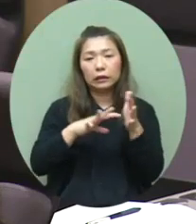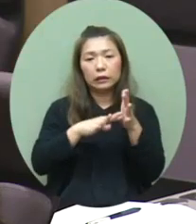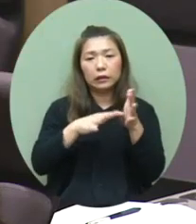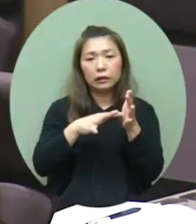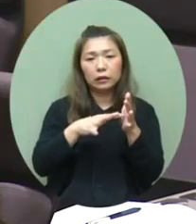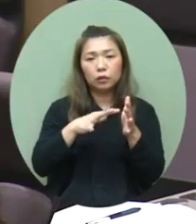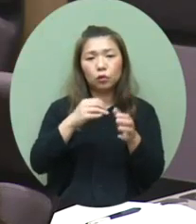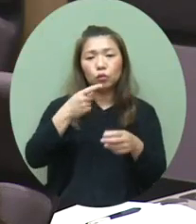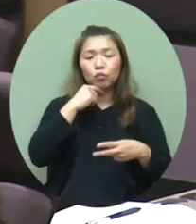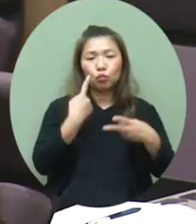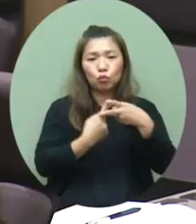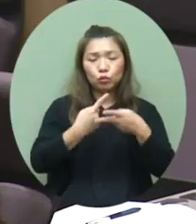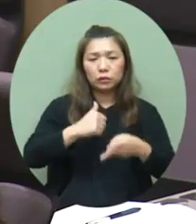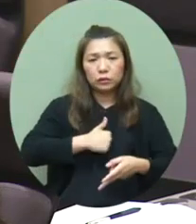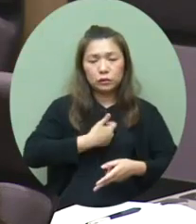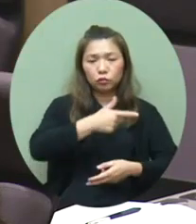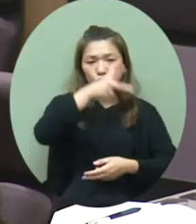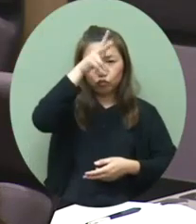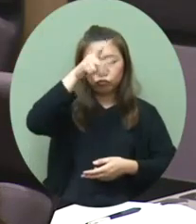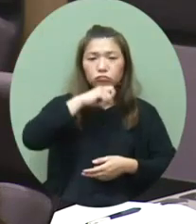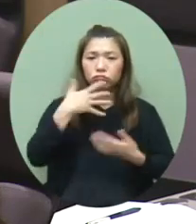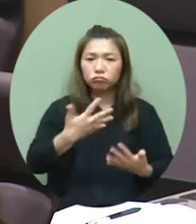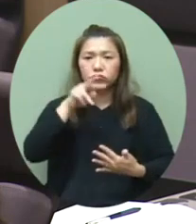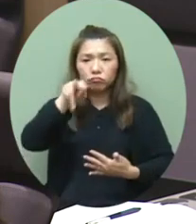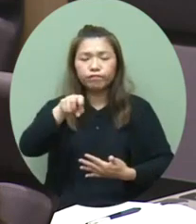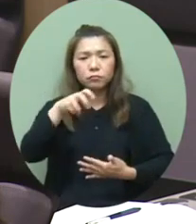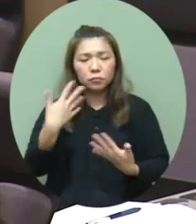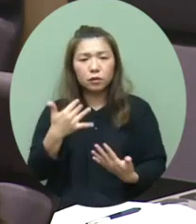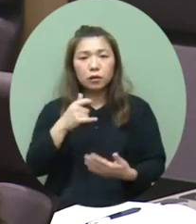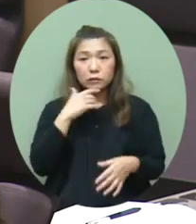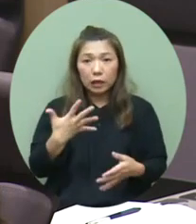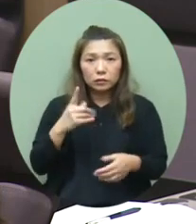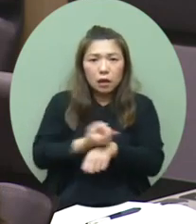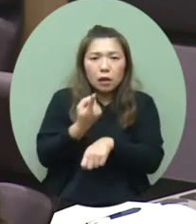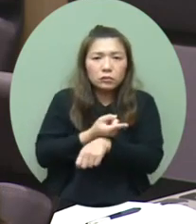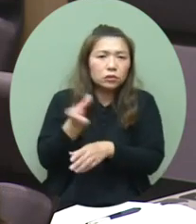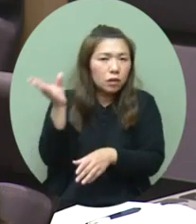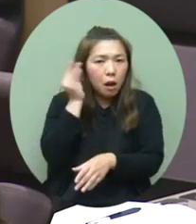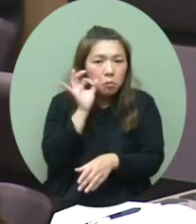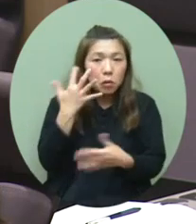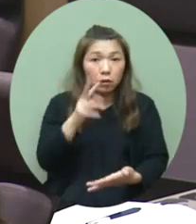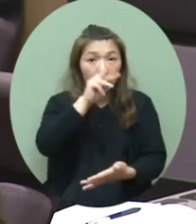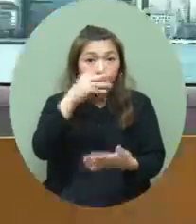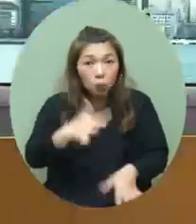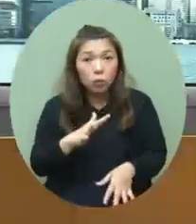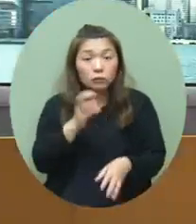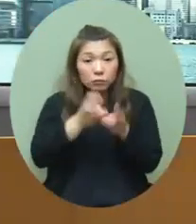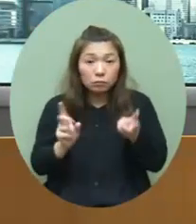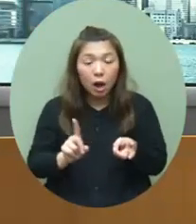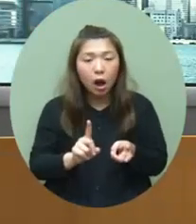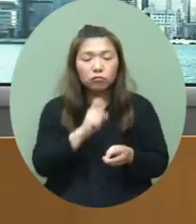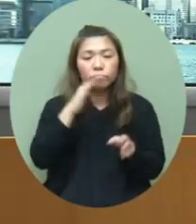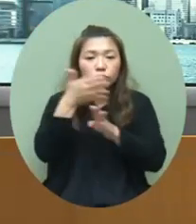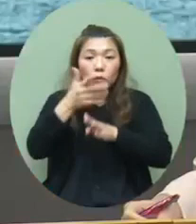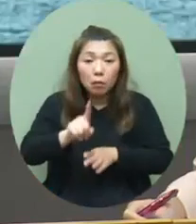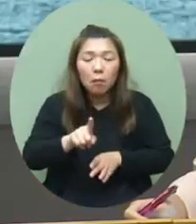士即係專家咧，就今朝會去睇嘅。咁我就未收到佢哋嘅即係睇完嘅資料咧，究竟係個通